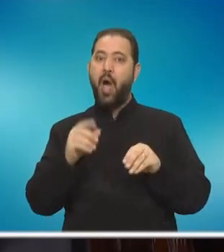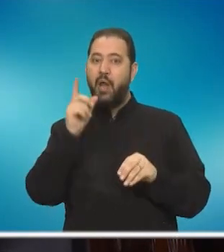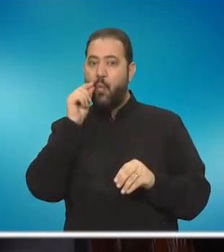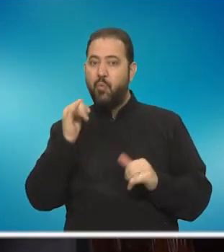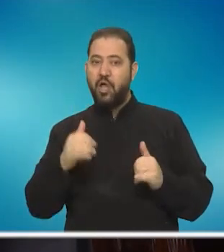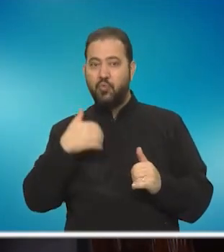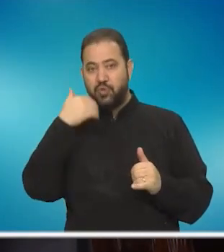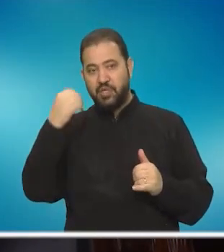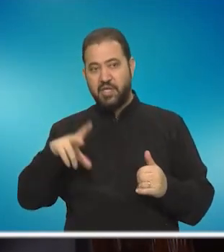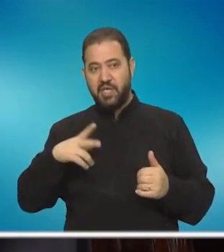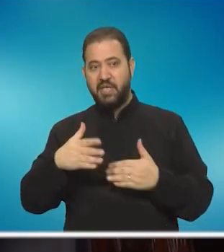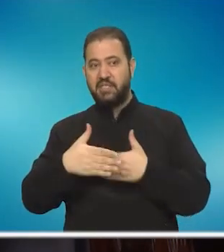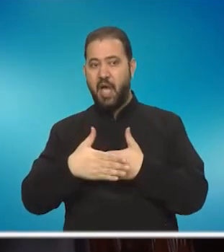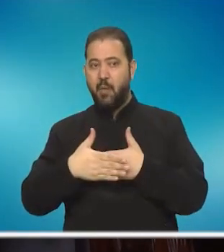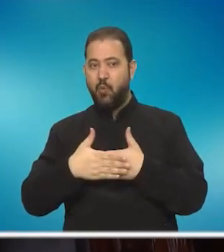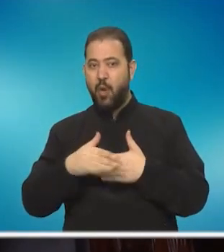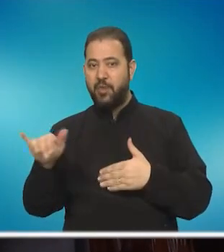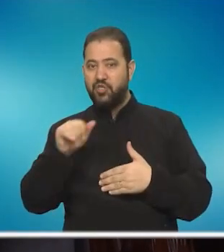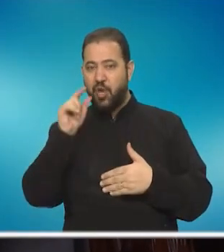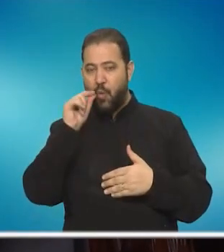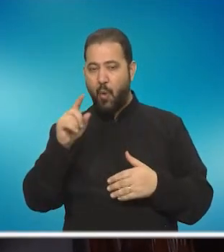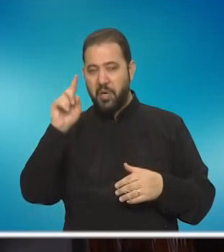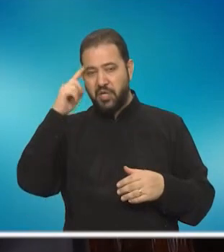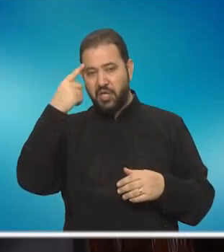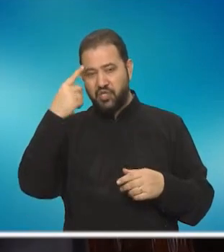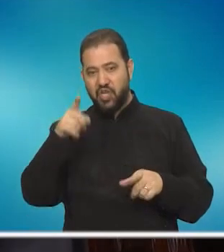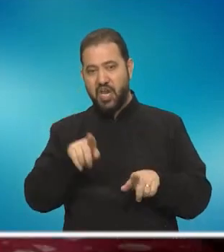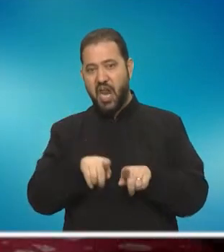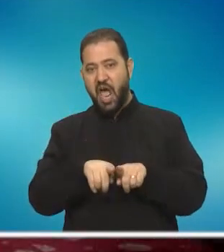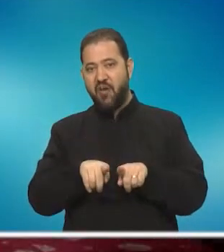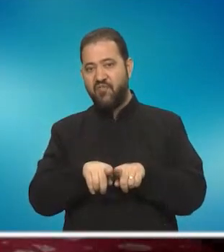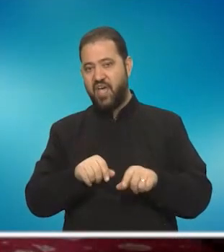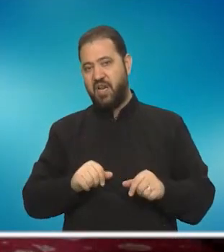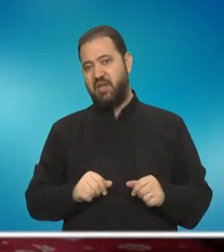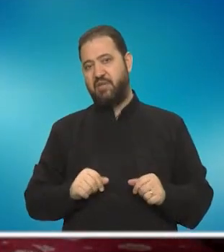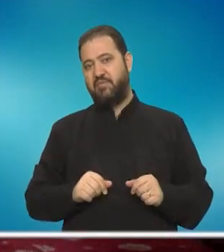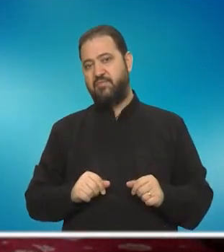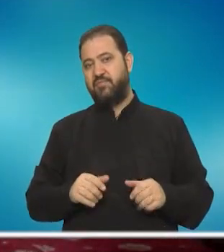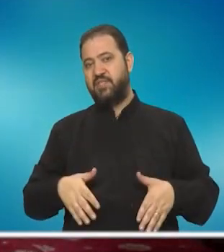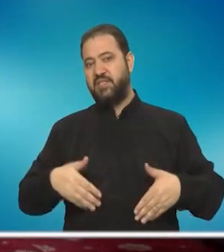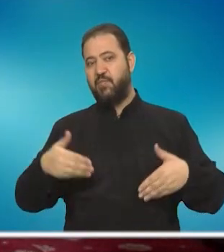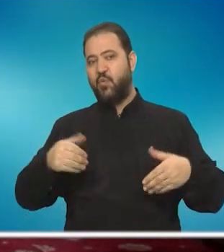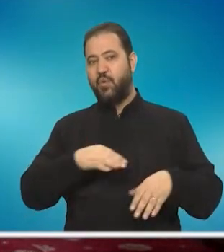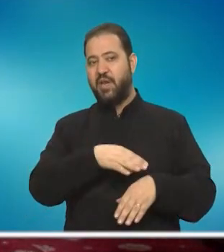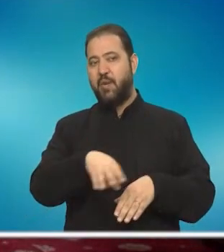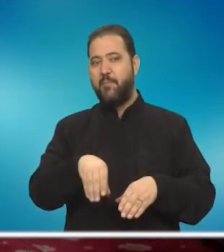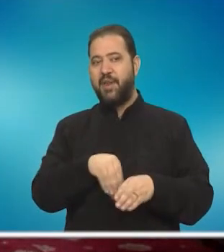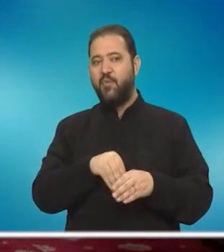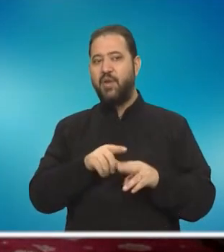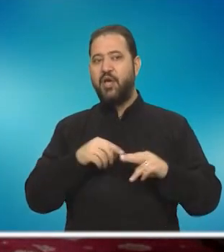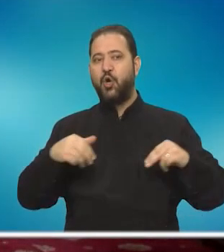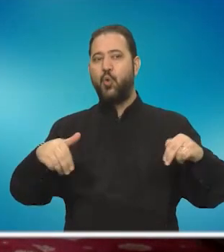te afli lângă cel care îți împărtășește ideile, îți împărtășește realizările, se bucură alături de